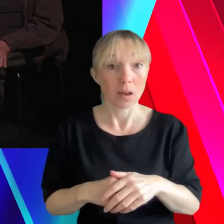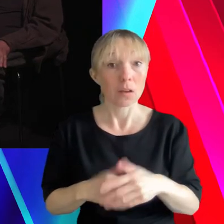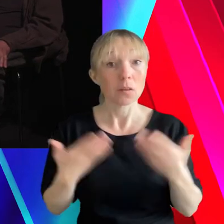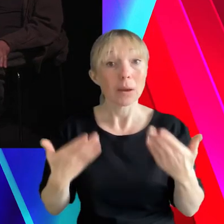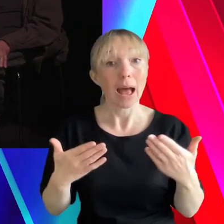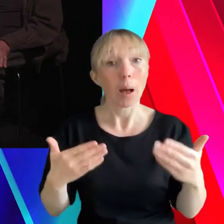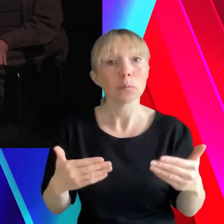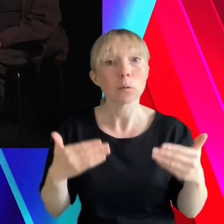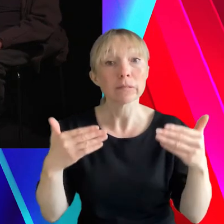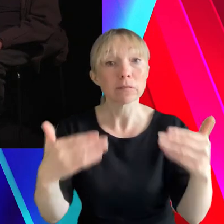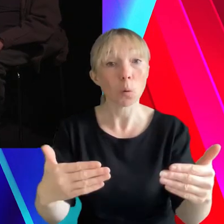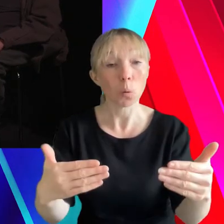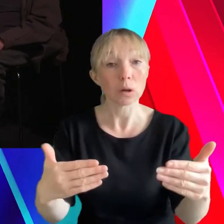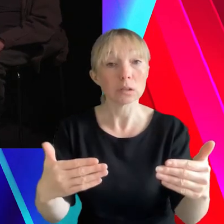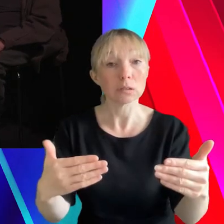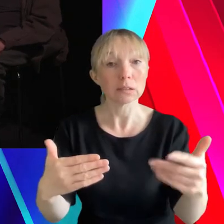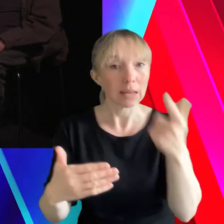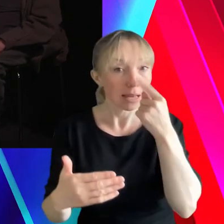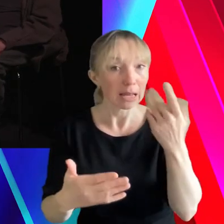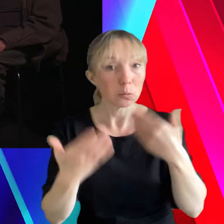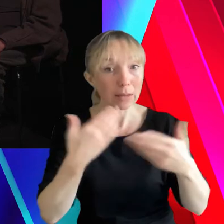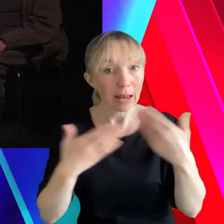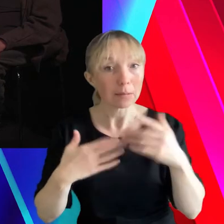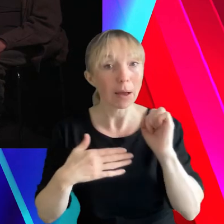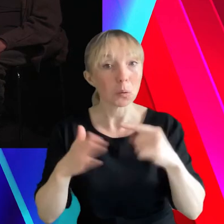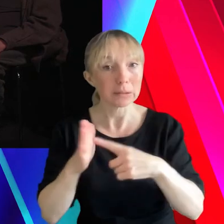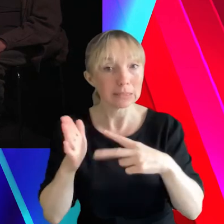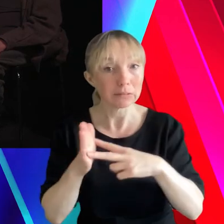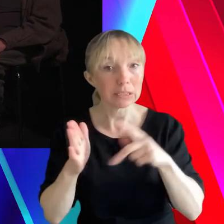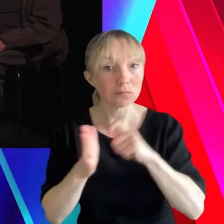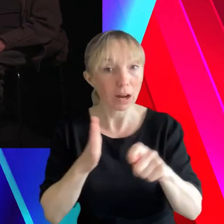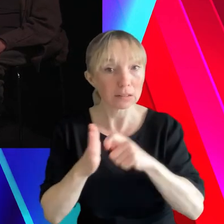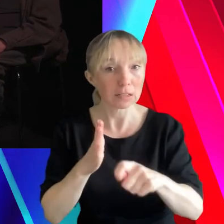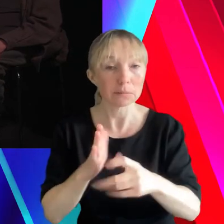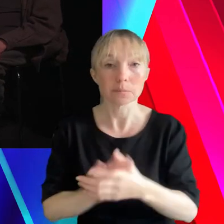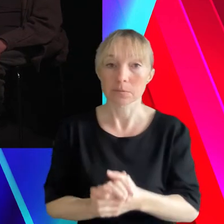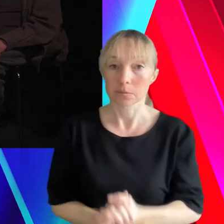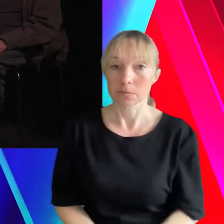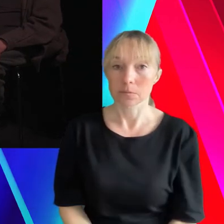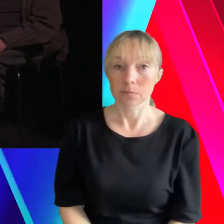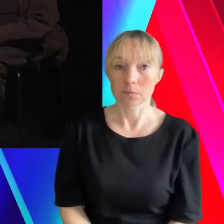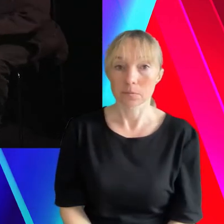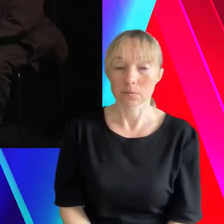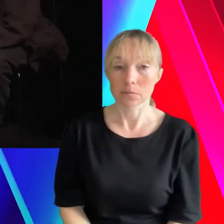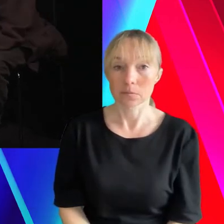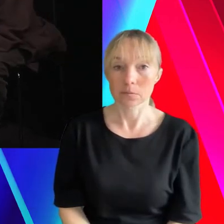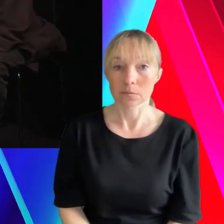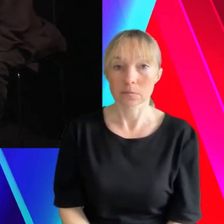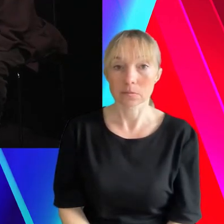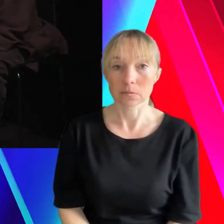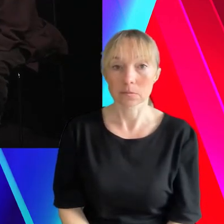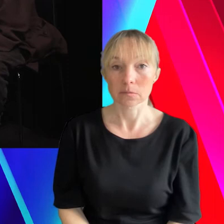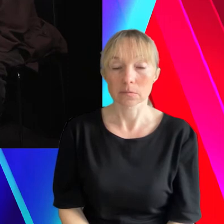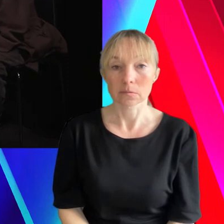Moving forward a bit, just say a little bit about your television writing and your television work. وقتی که